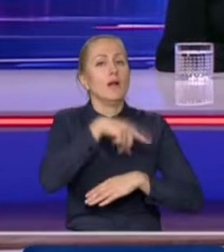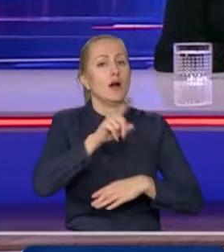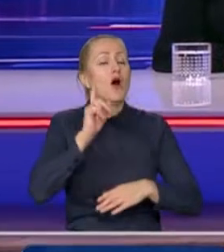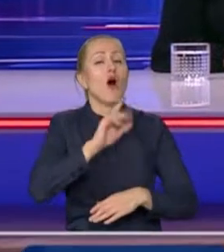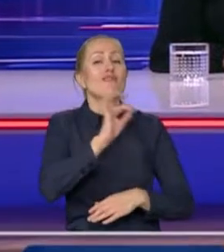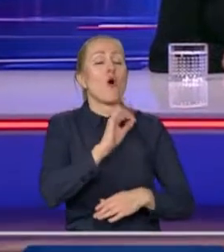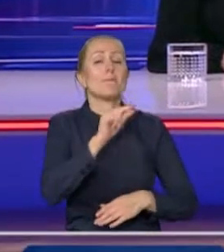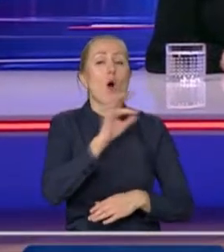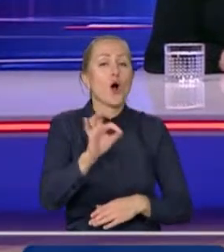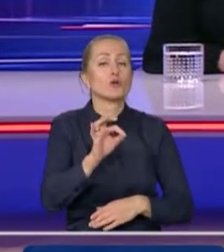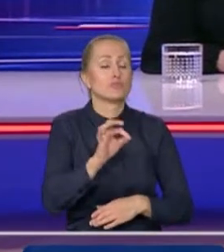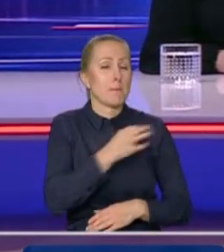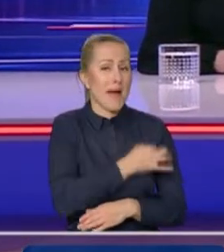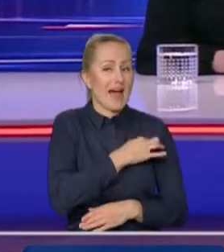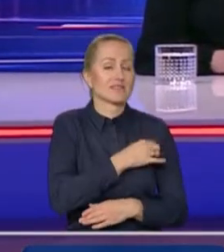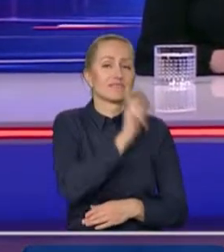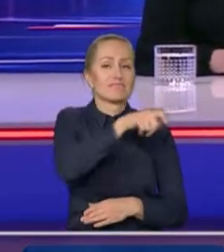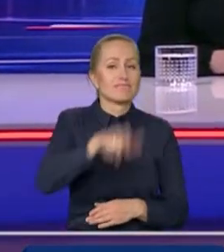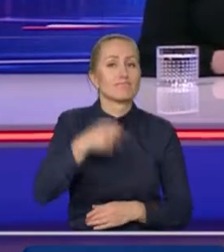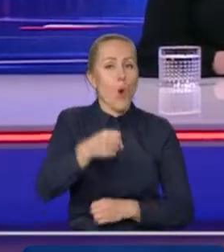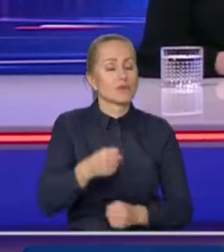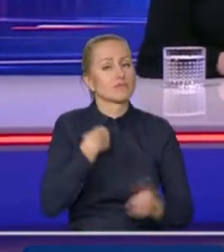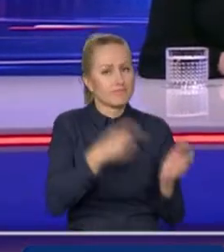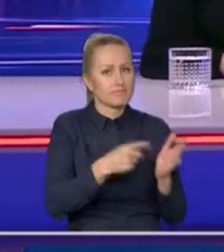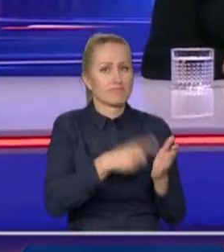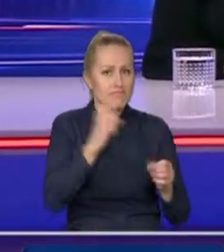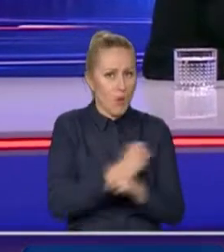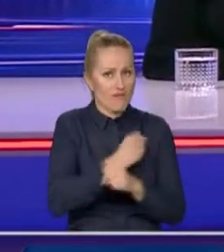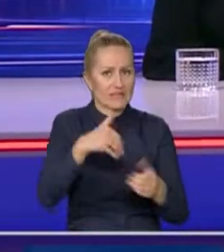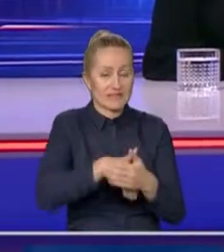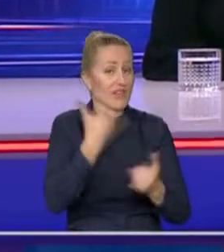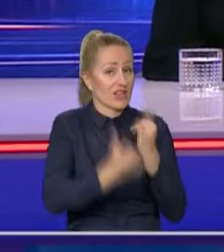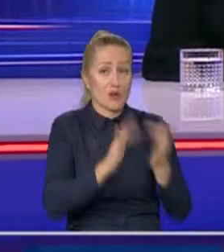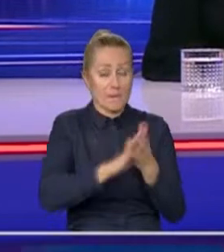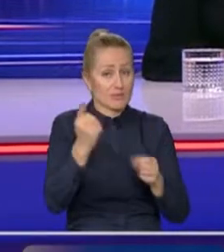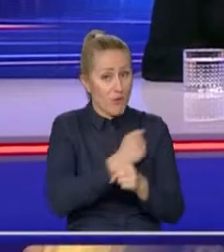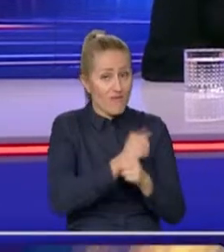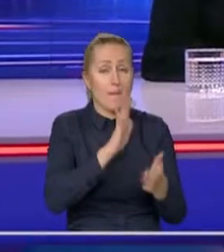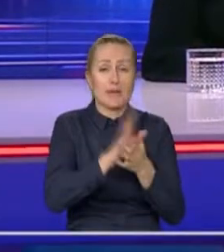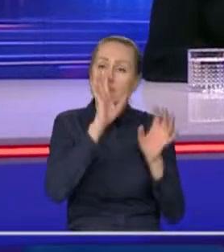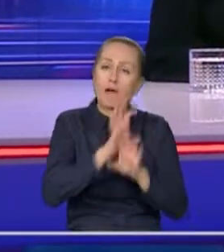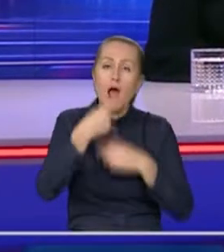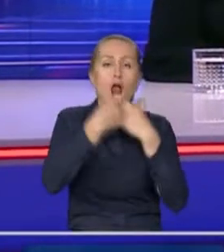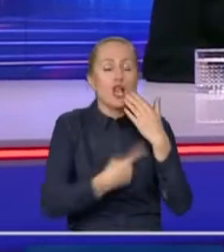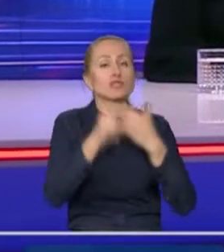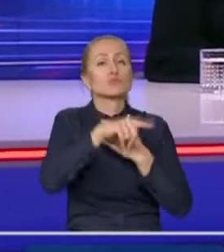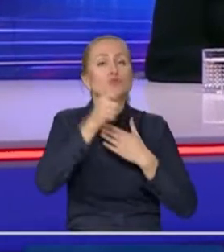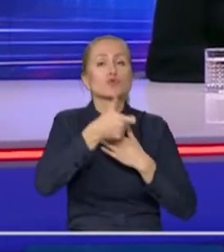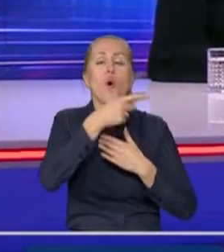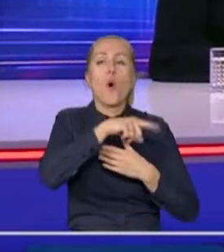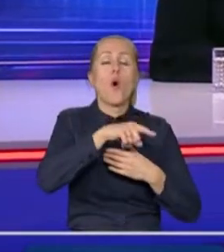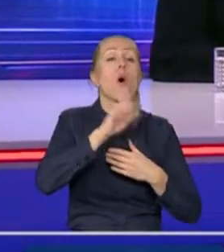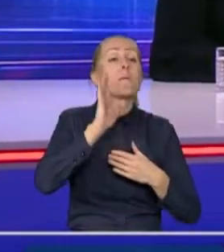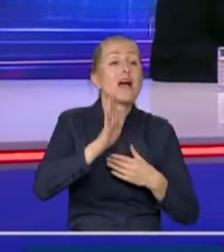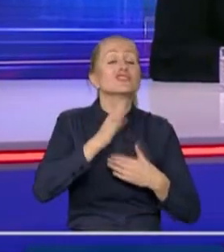klubu Koalicji Obywatelskiej do powagi, bo bez powagi, prawda, i bez przyglądania się sondażom szans na wygraną nie